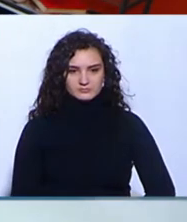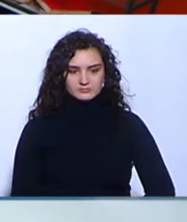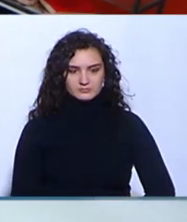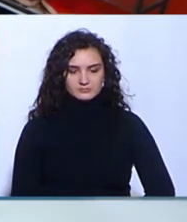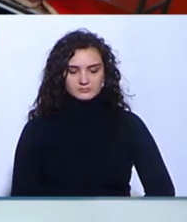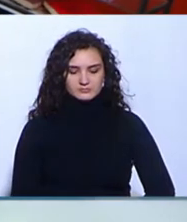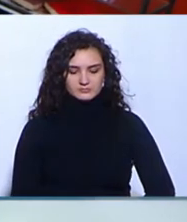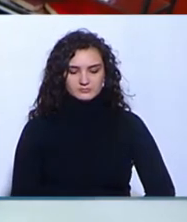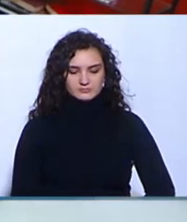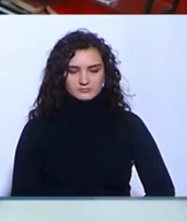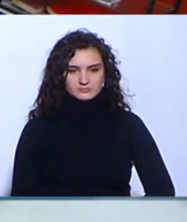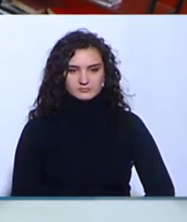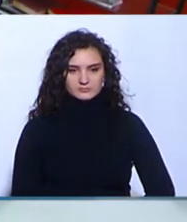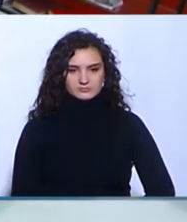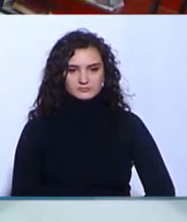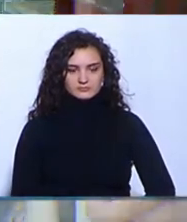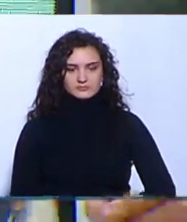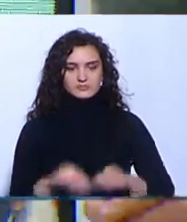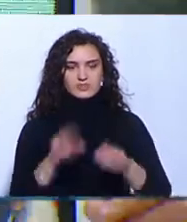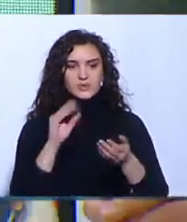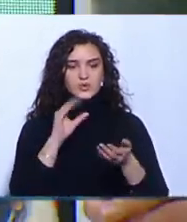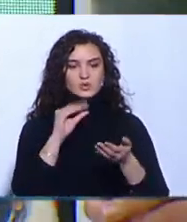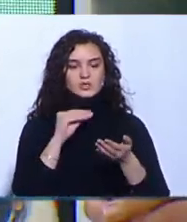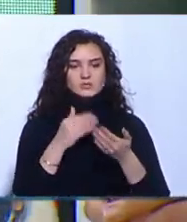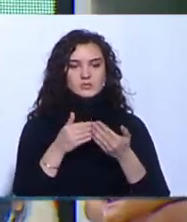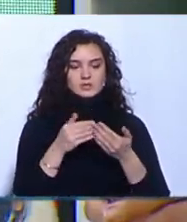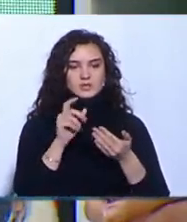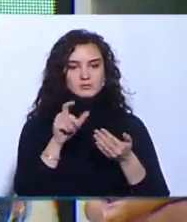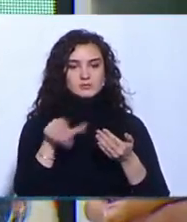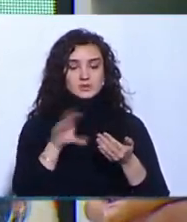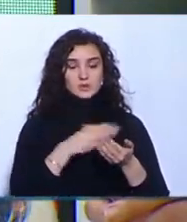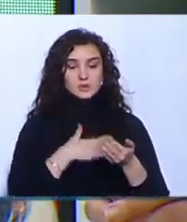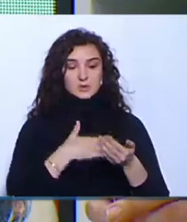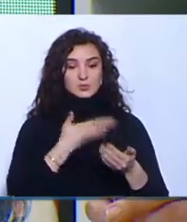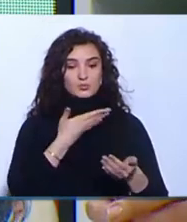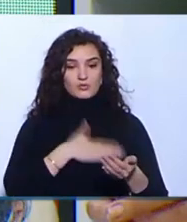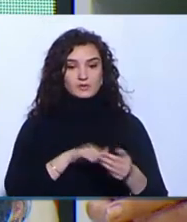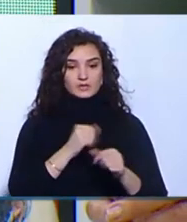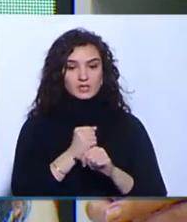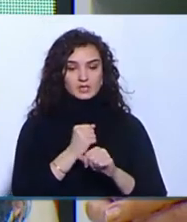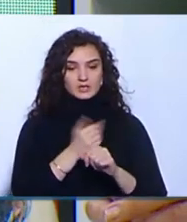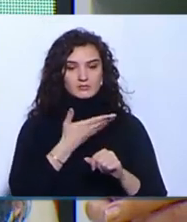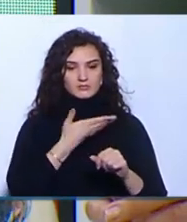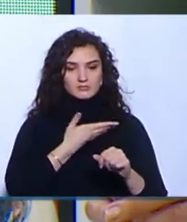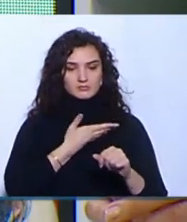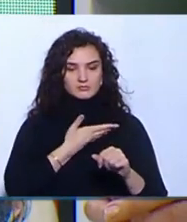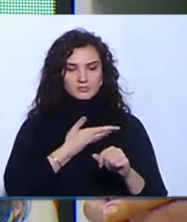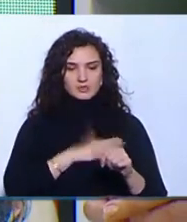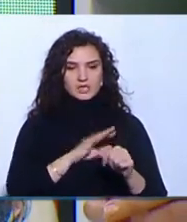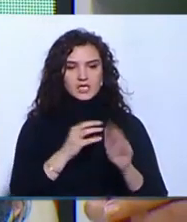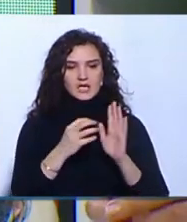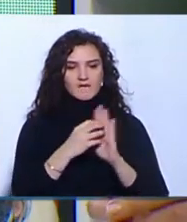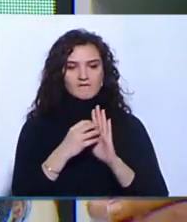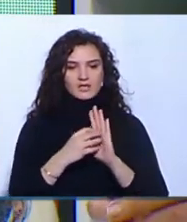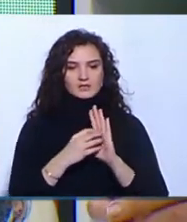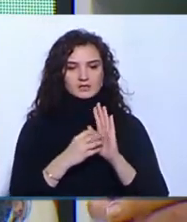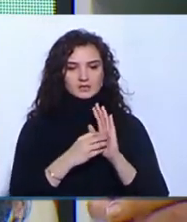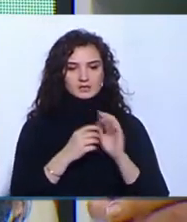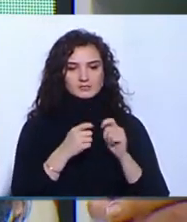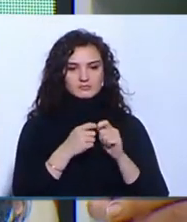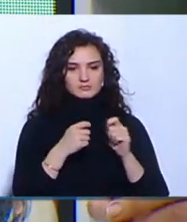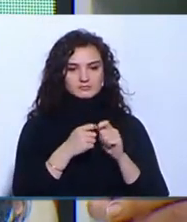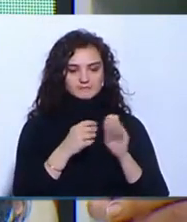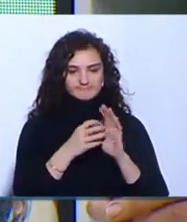ოპერაციის ერთ-ერთ მოდელად. როდესაც ხოლსტედმა გააკეთა ზუზუს მოკვეთა და ამოკვეთა რეგიონული ლიმფური კონცენტრი, მას შემდეგ რაც